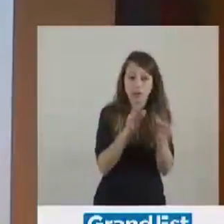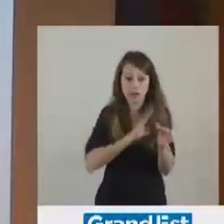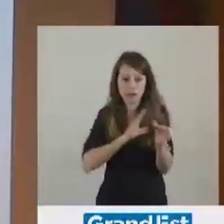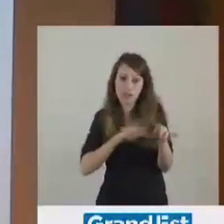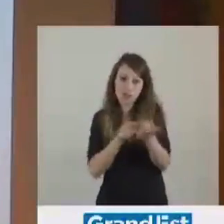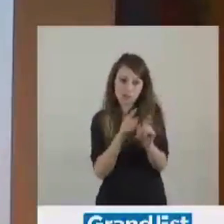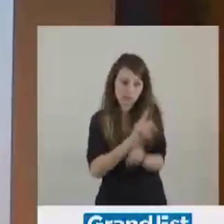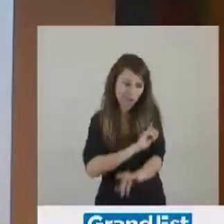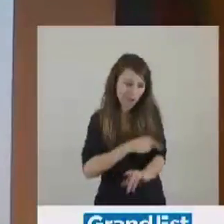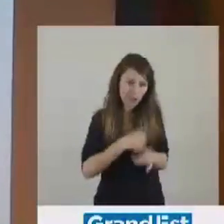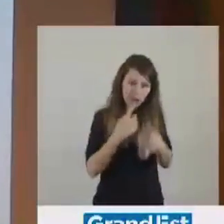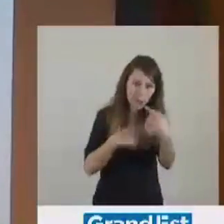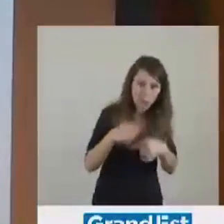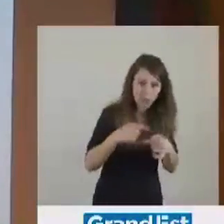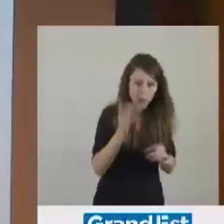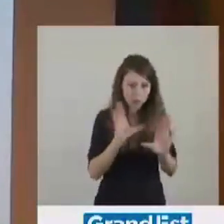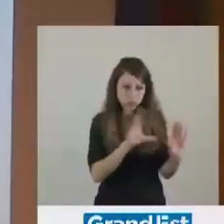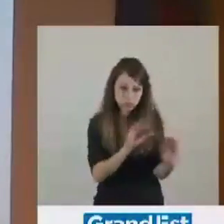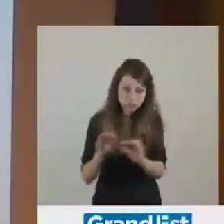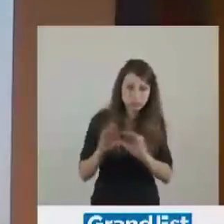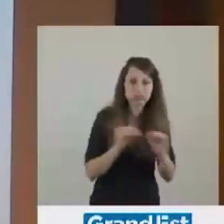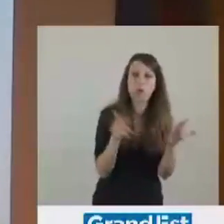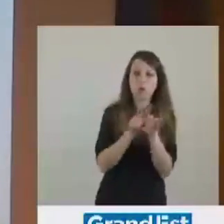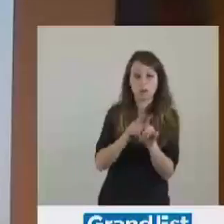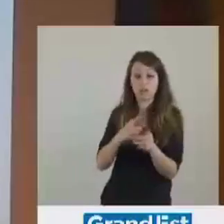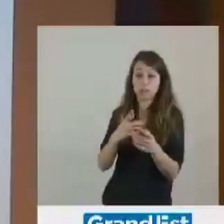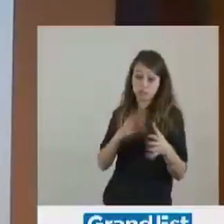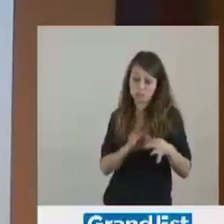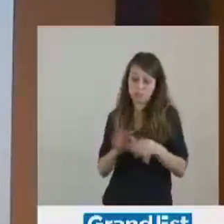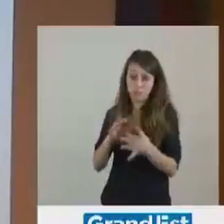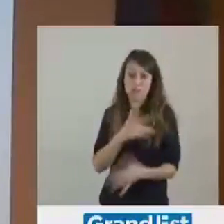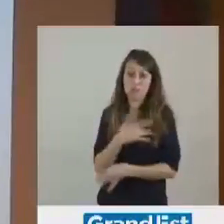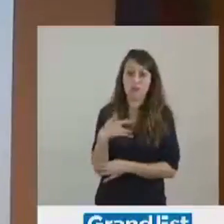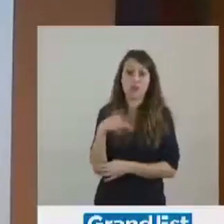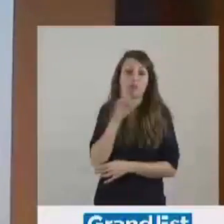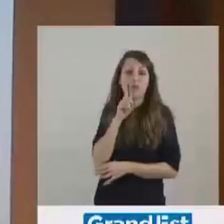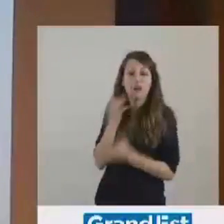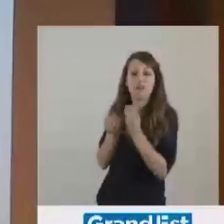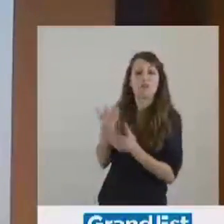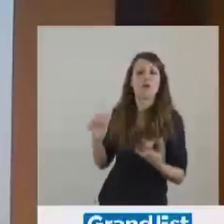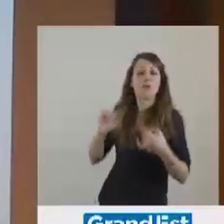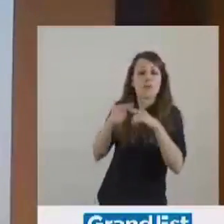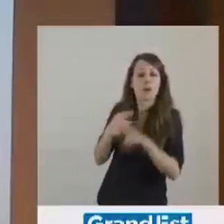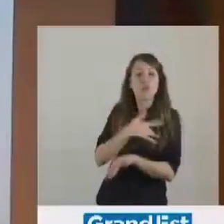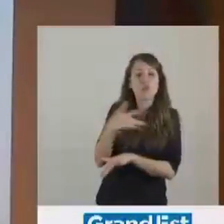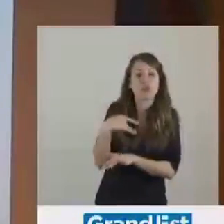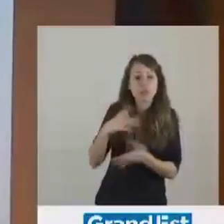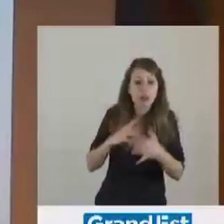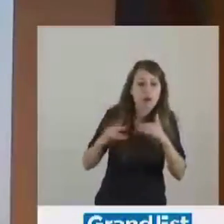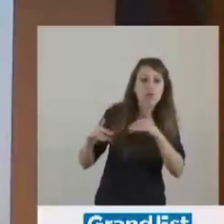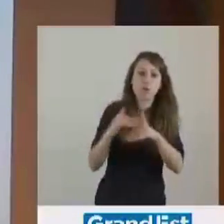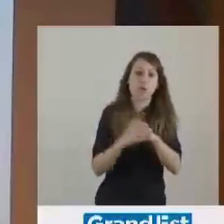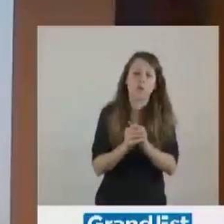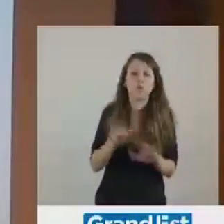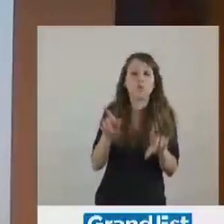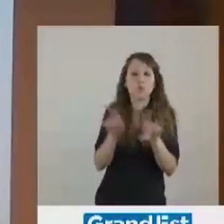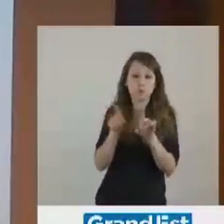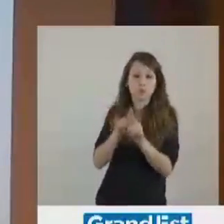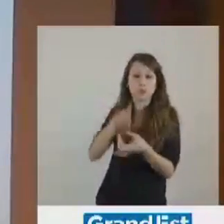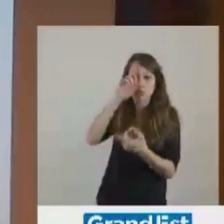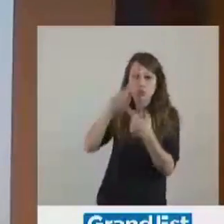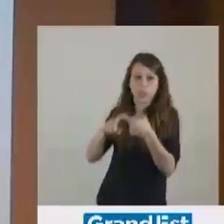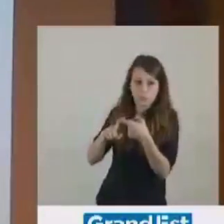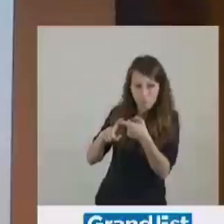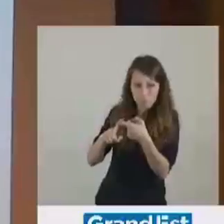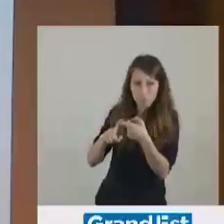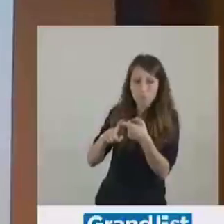santé, avec l'élaboration avec l'État du plan régional santé-environnement, ou avec les transports et mobilités dans le cadre de la qualité de l'air,